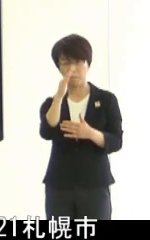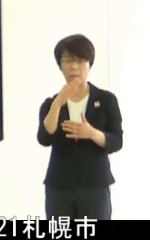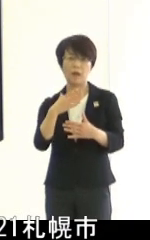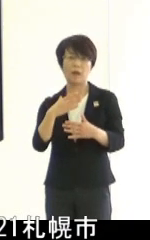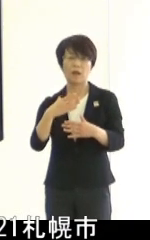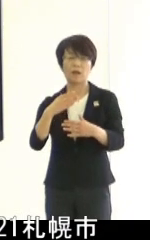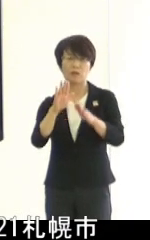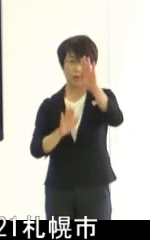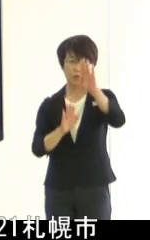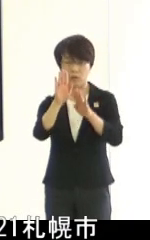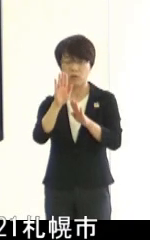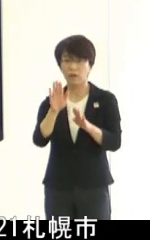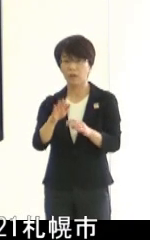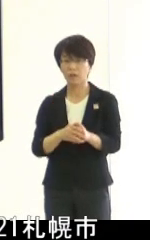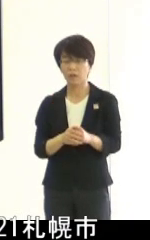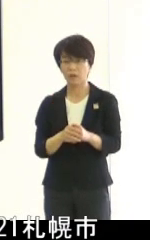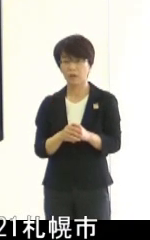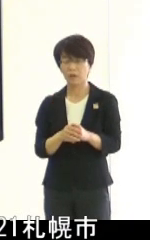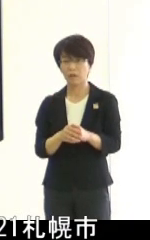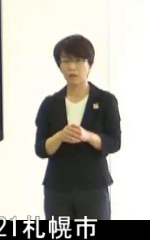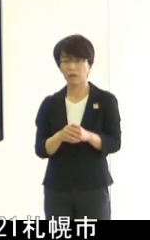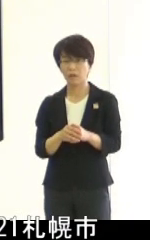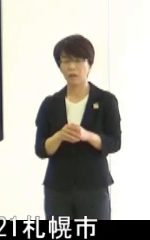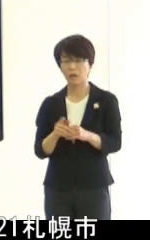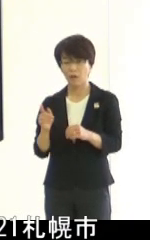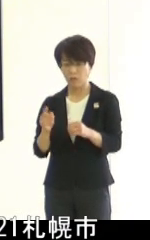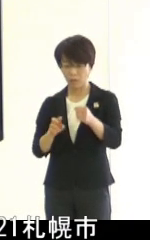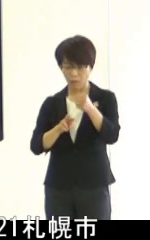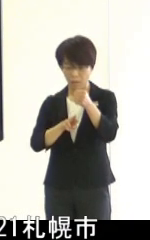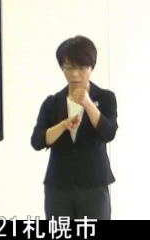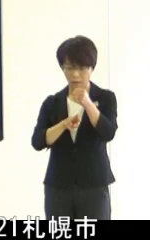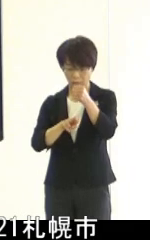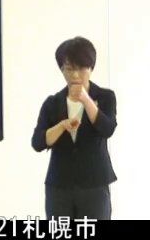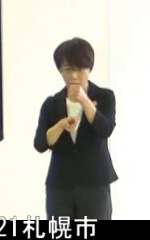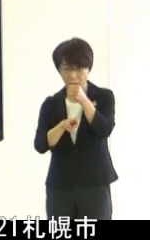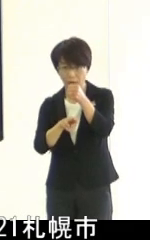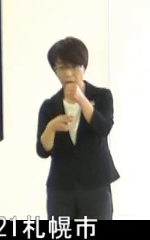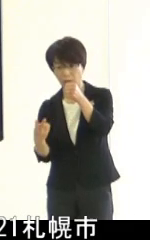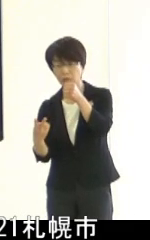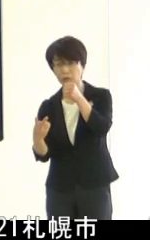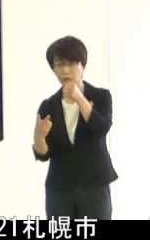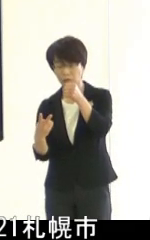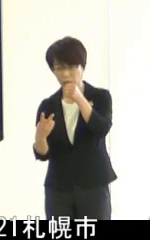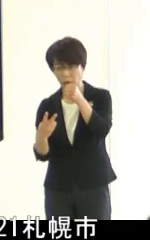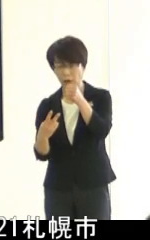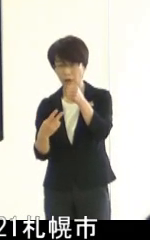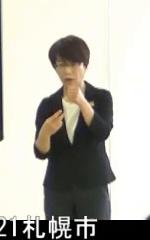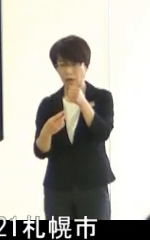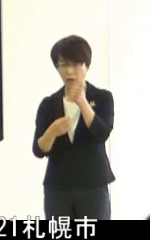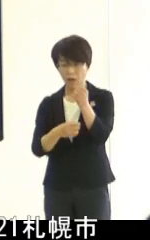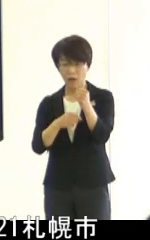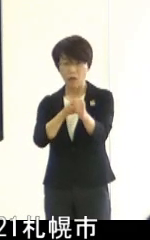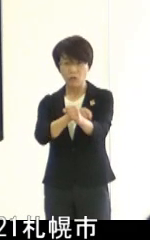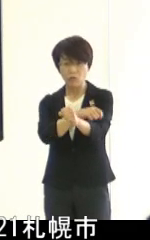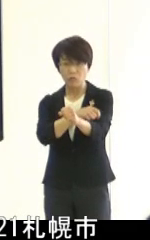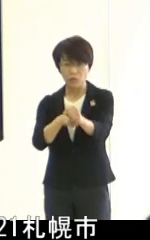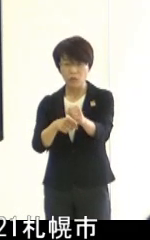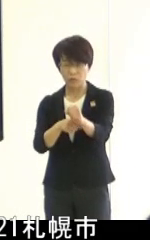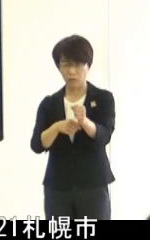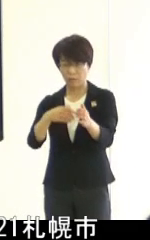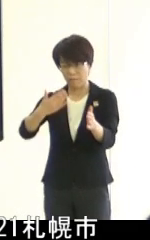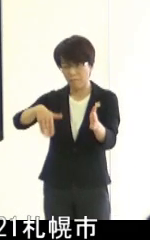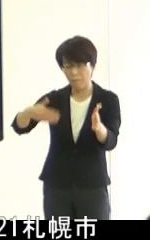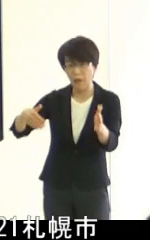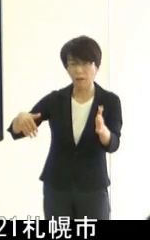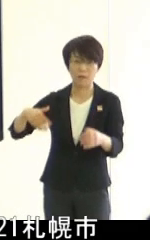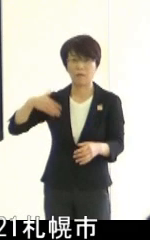ですこのへの変異株につきましてはまぁまだまだ特徴が分からない状況でございますけれども